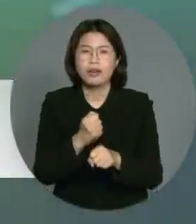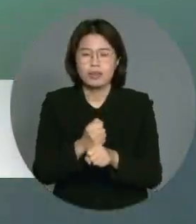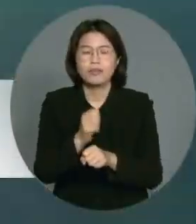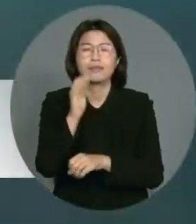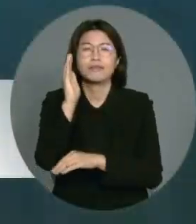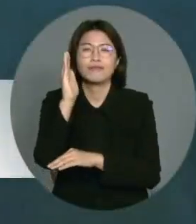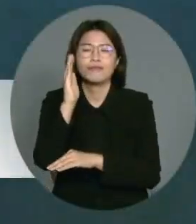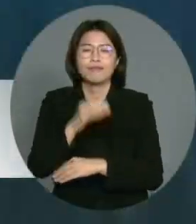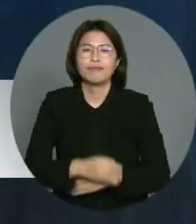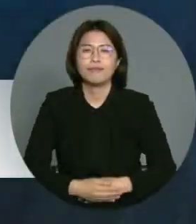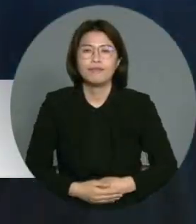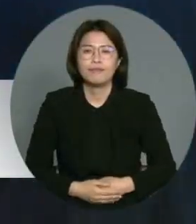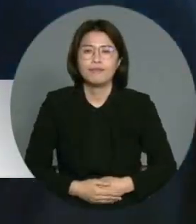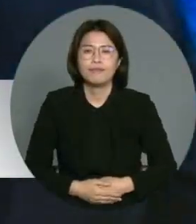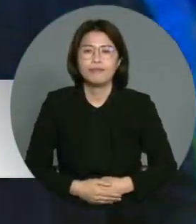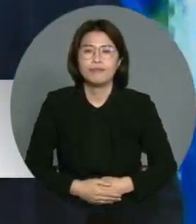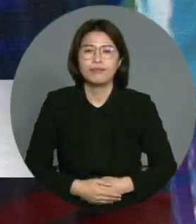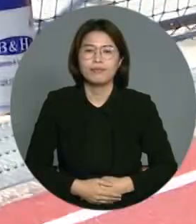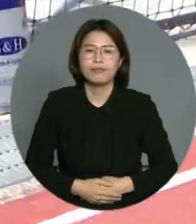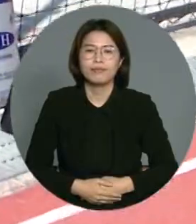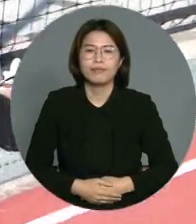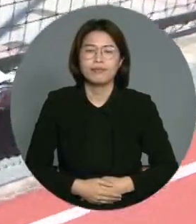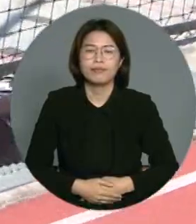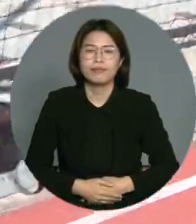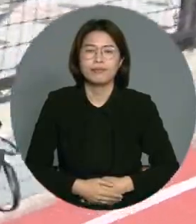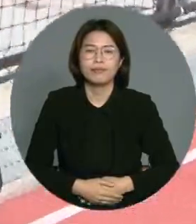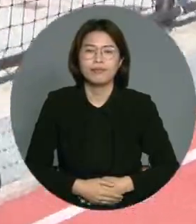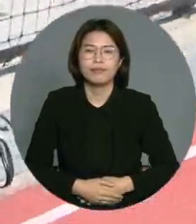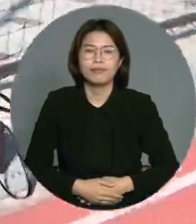밝혔습니다. 서권 기자입니다.